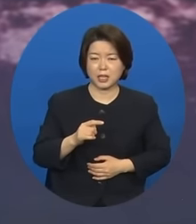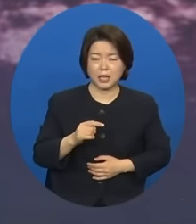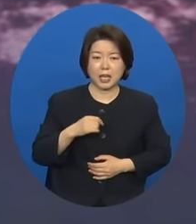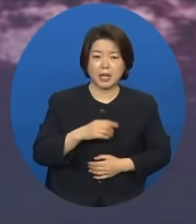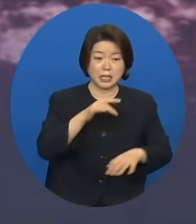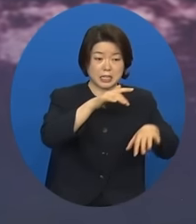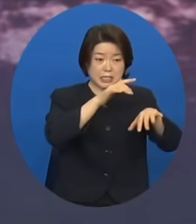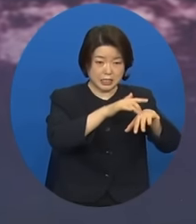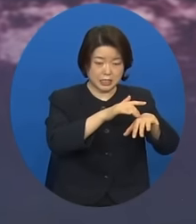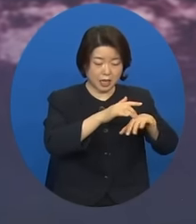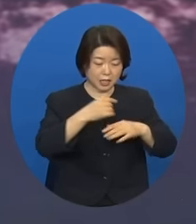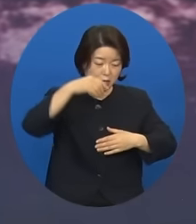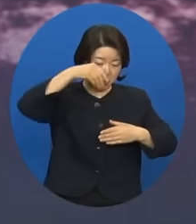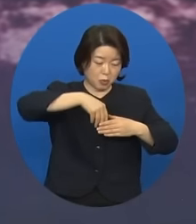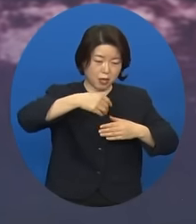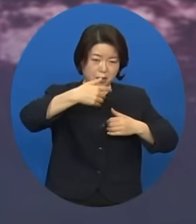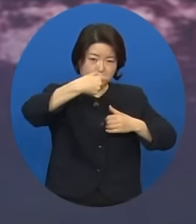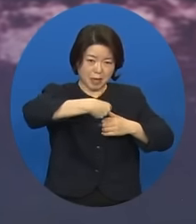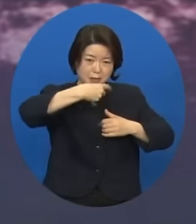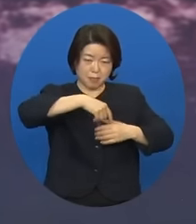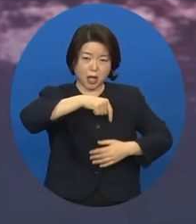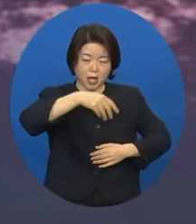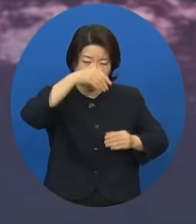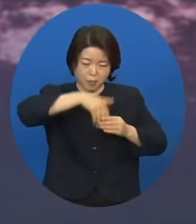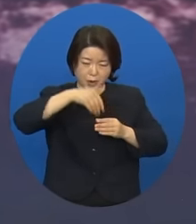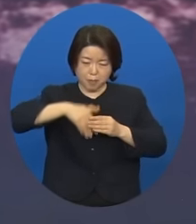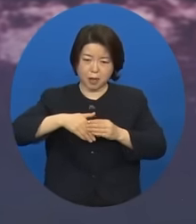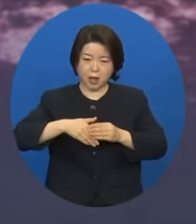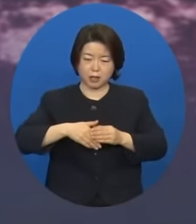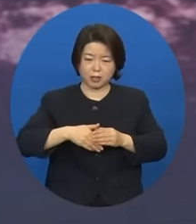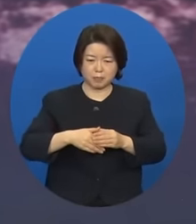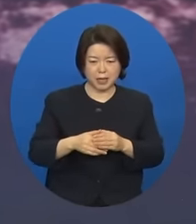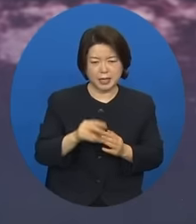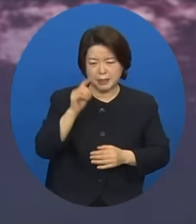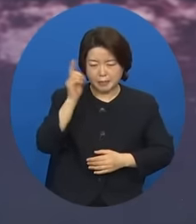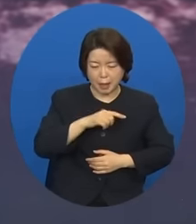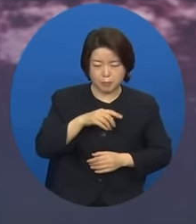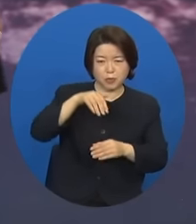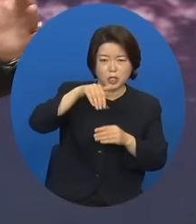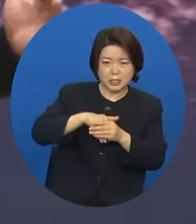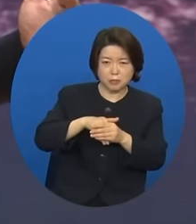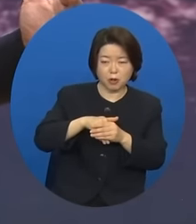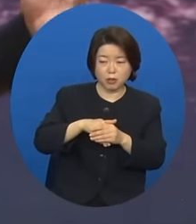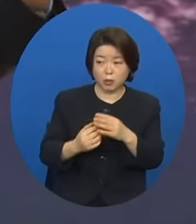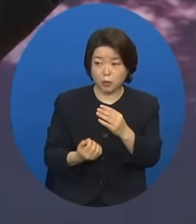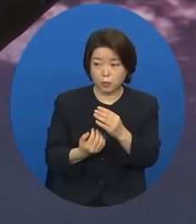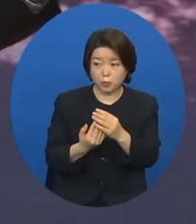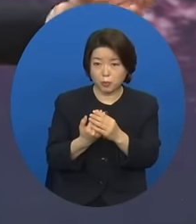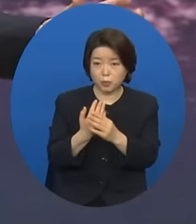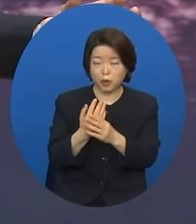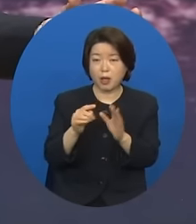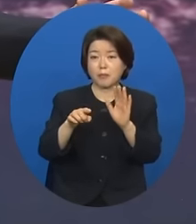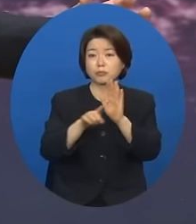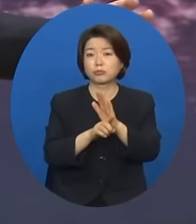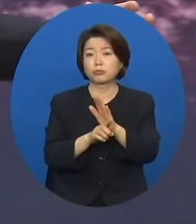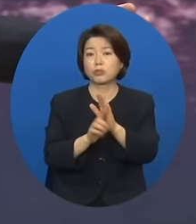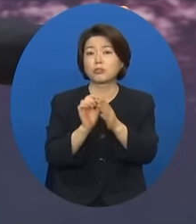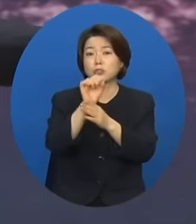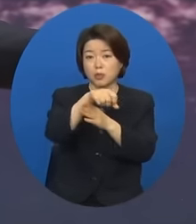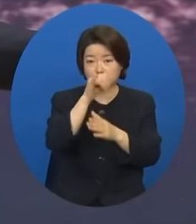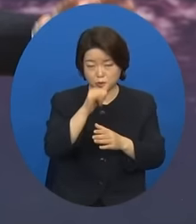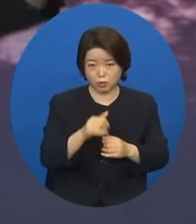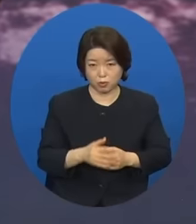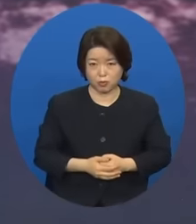인한 흑미로 인한 바로 열매 아주 부정적인 열매입니다 이것이 더 나아가게 되면 이제 부정적인 믿음이 생겨요 여러분